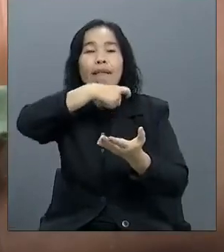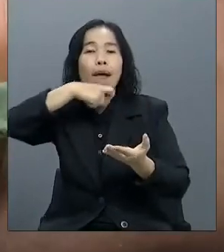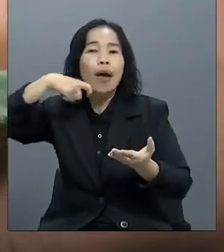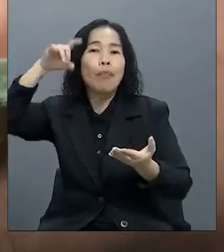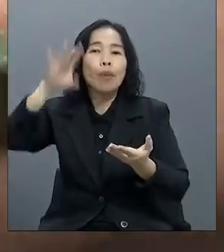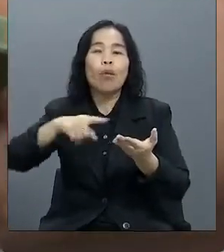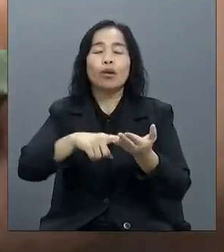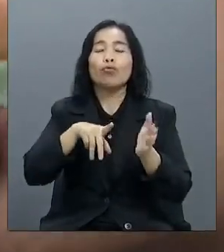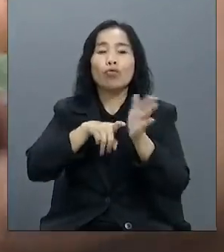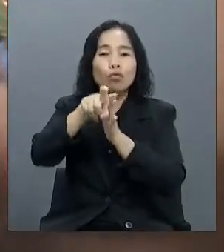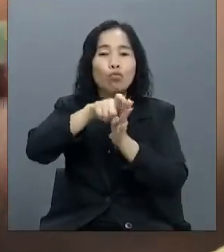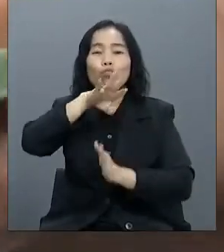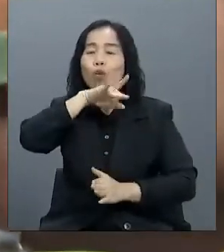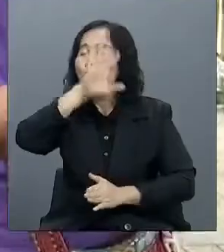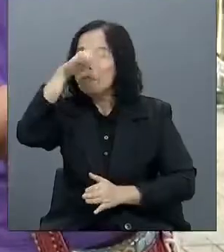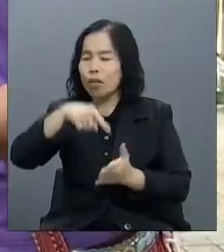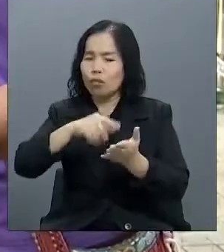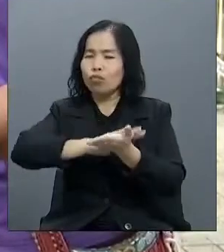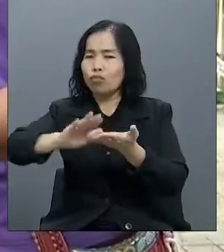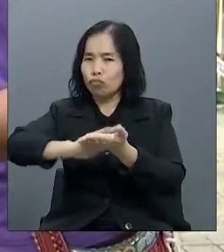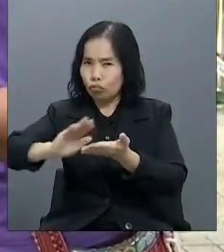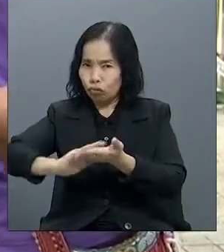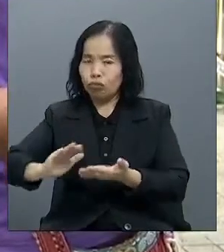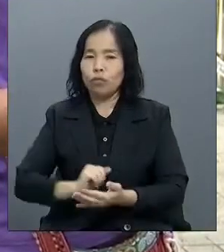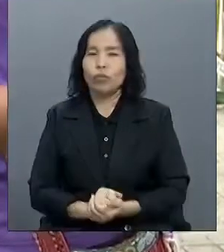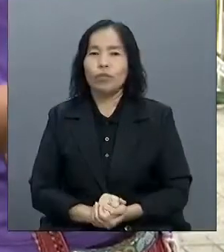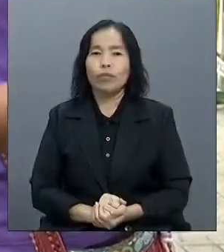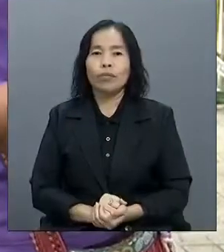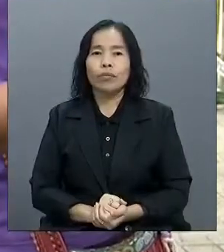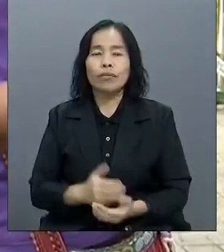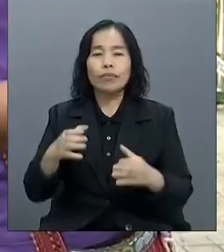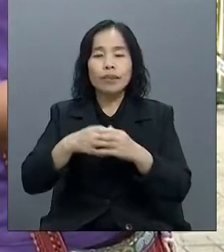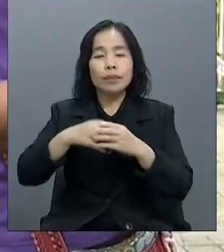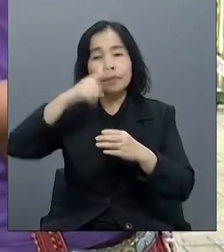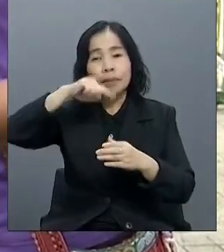และถูกสุขอนามัยปัดเสรีรักษ์ไทย PBS รายงาน